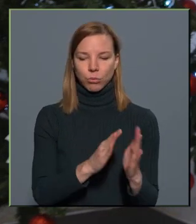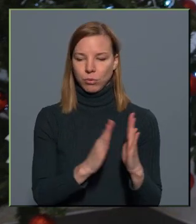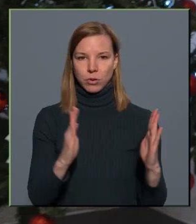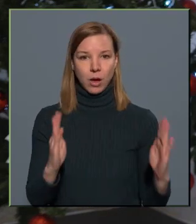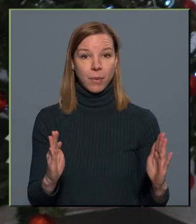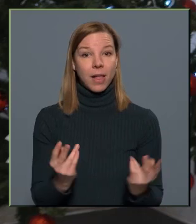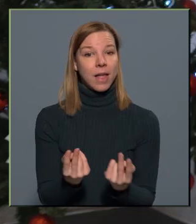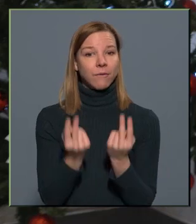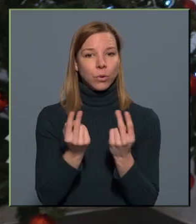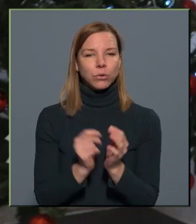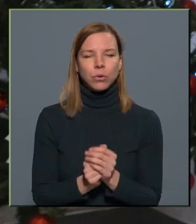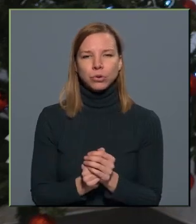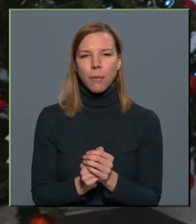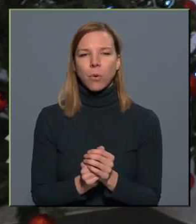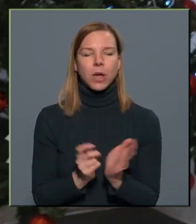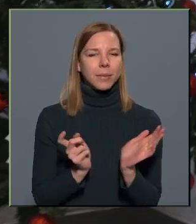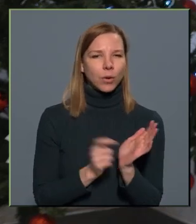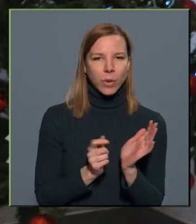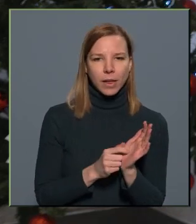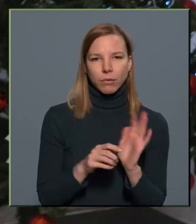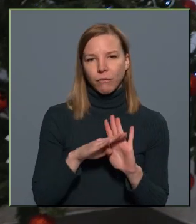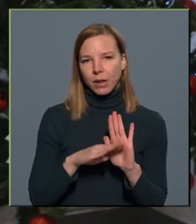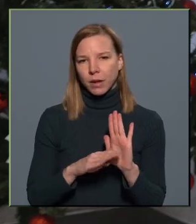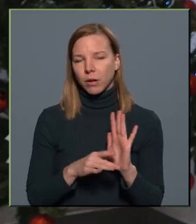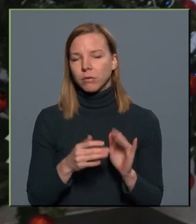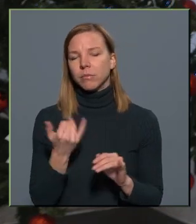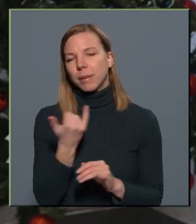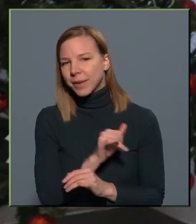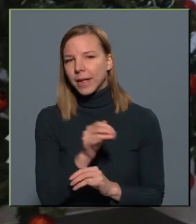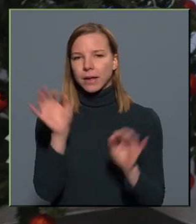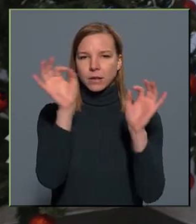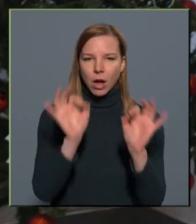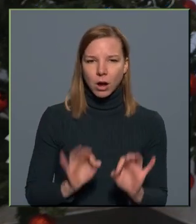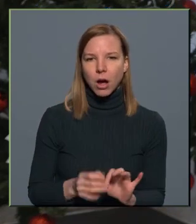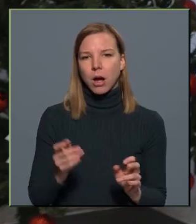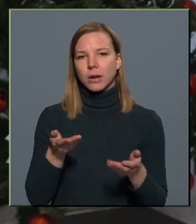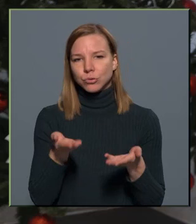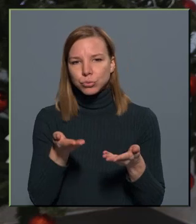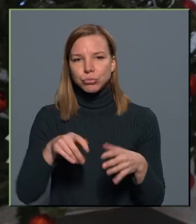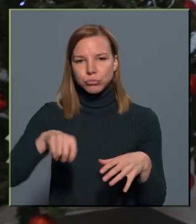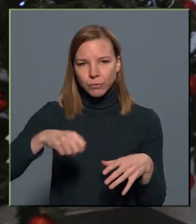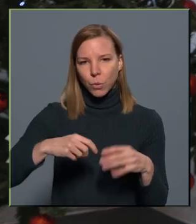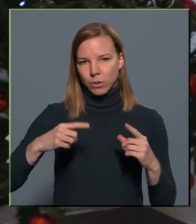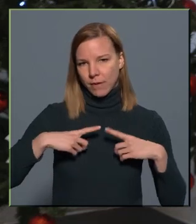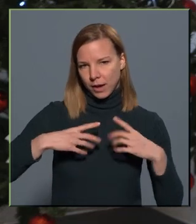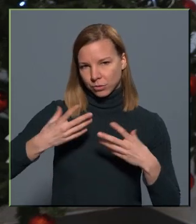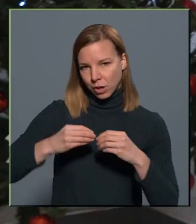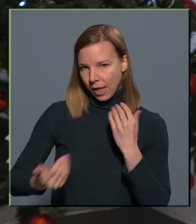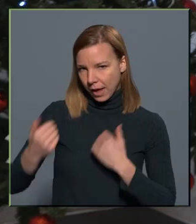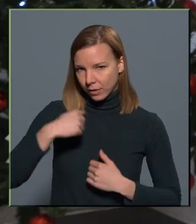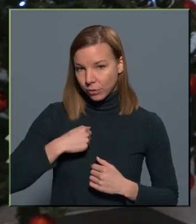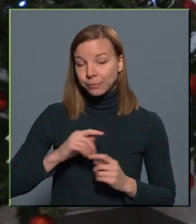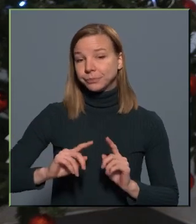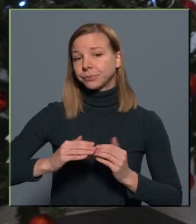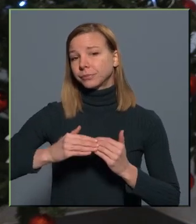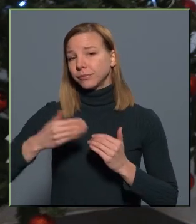a kötelező körökön kívül, hiszen mindenki nagy takarítás, süt, főz, várja a családot, ezeken